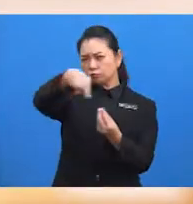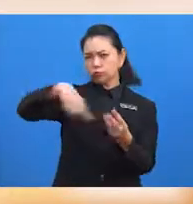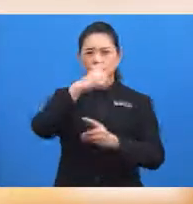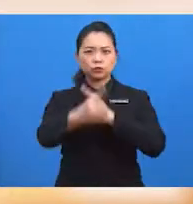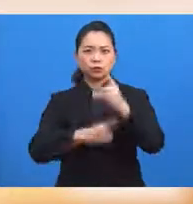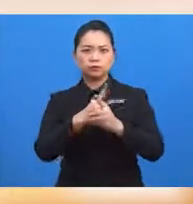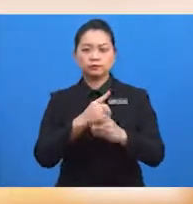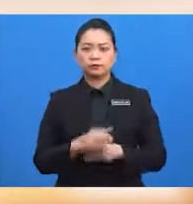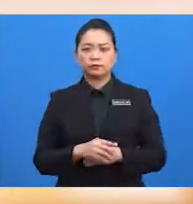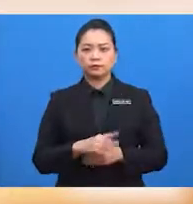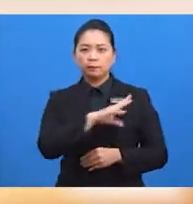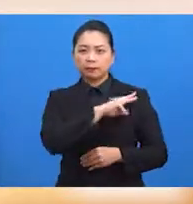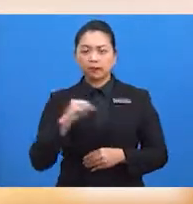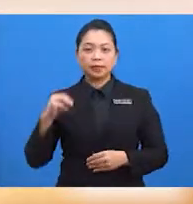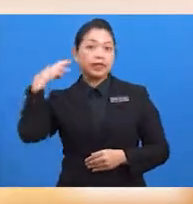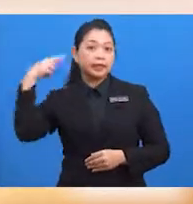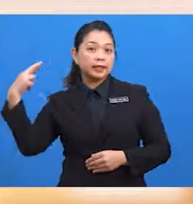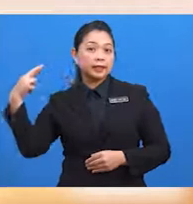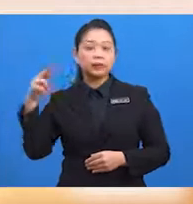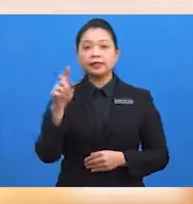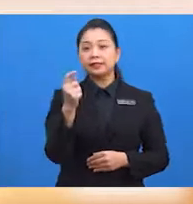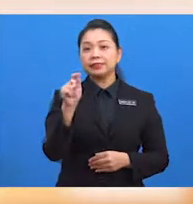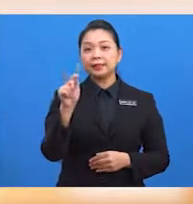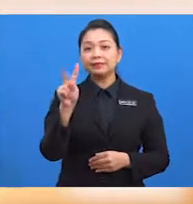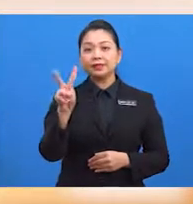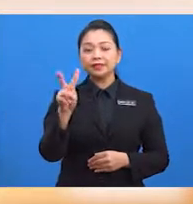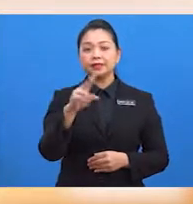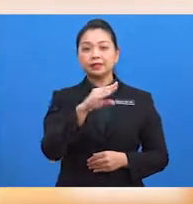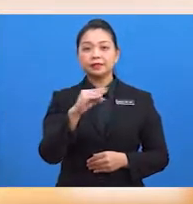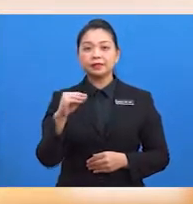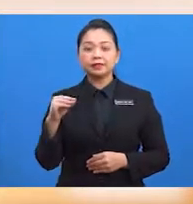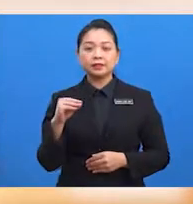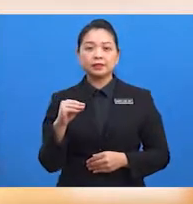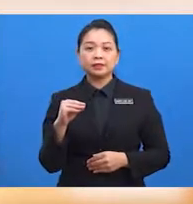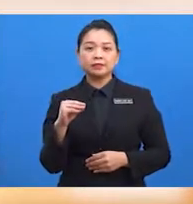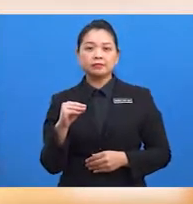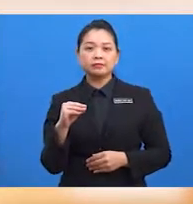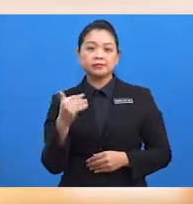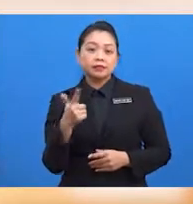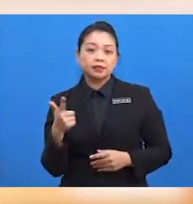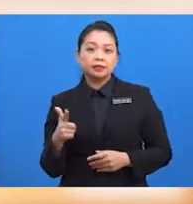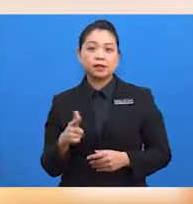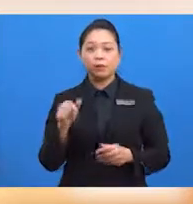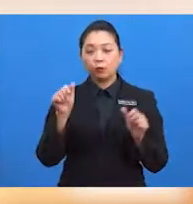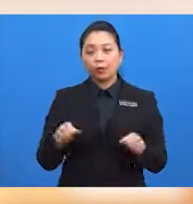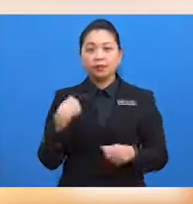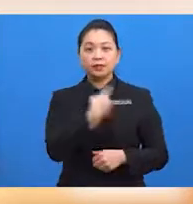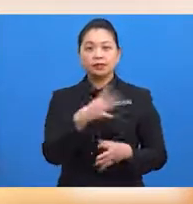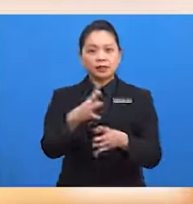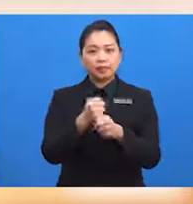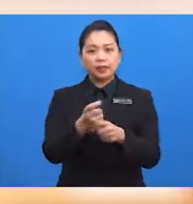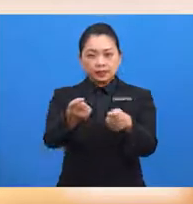manakala radio televisyen dan balik ke versi bule membolehkan kita dapat